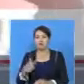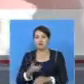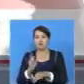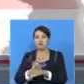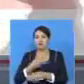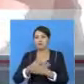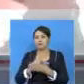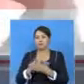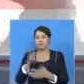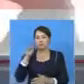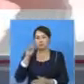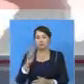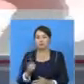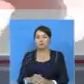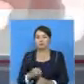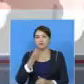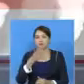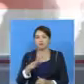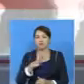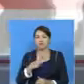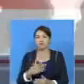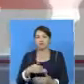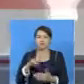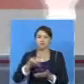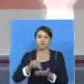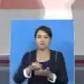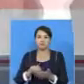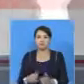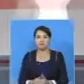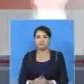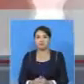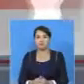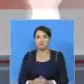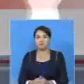белсенділік танытуда. Жақсы сайлауға қатысып жатыр. Жағдай тұрақты.